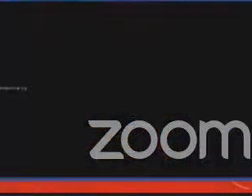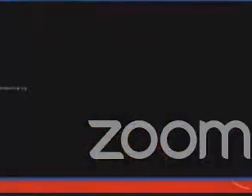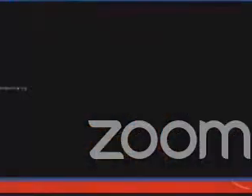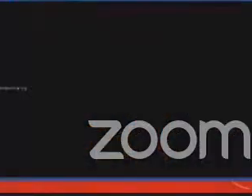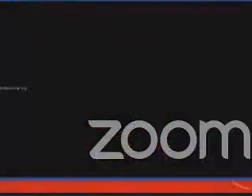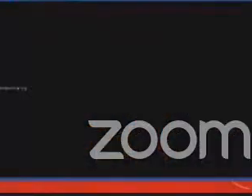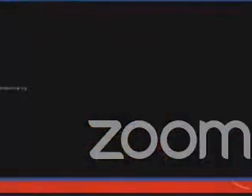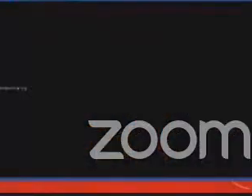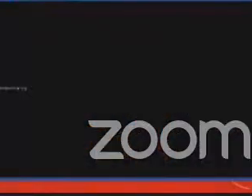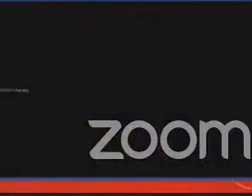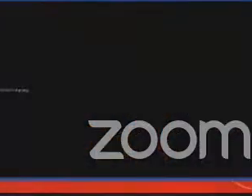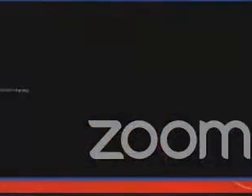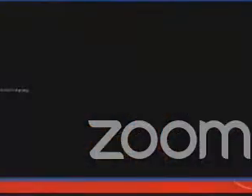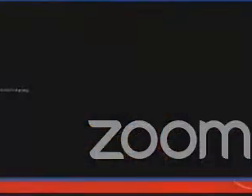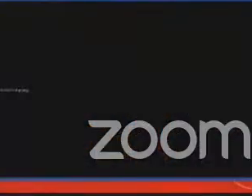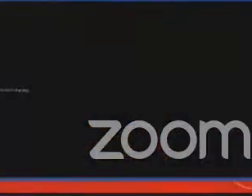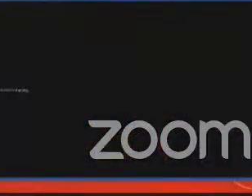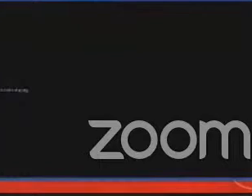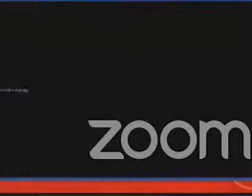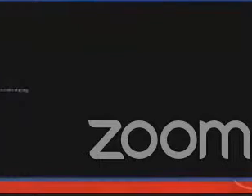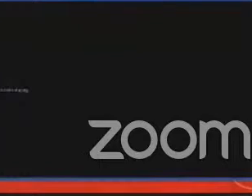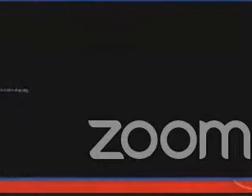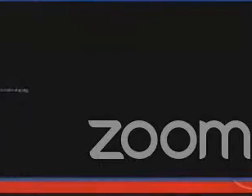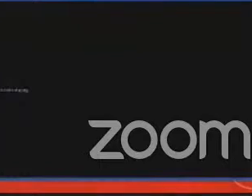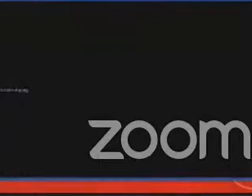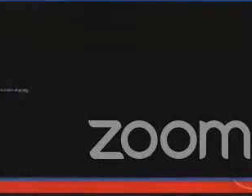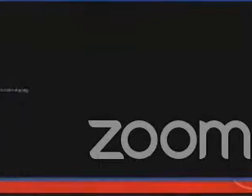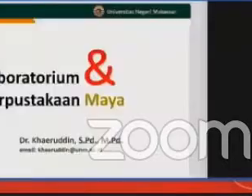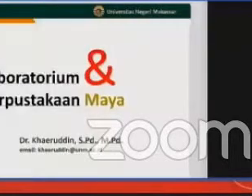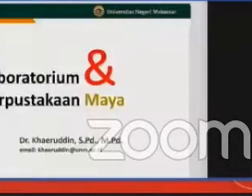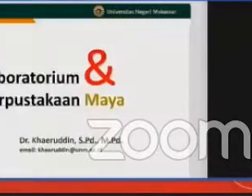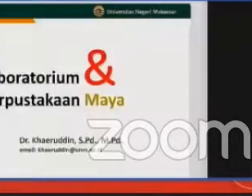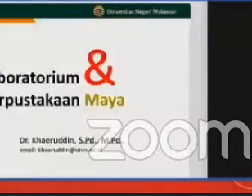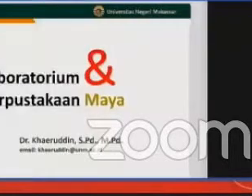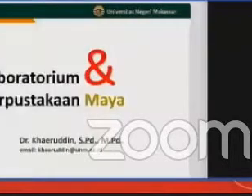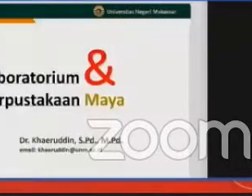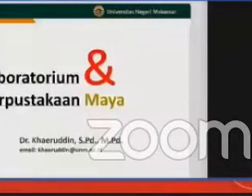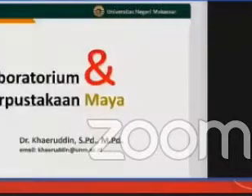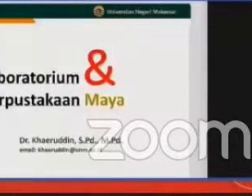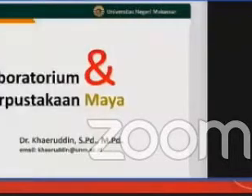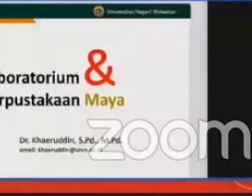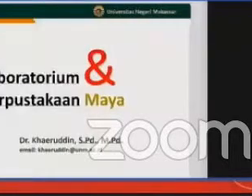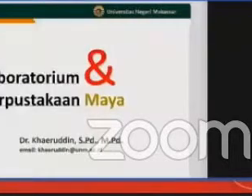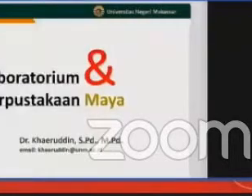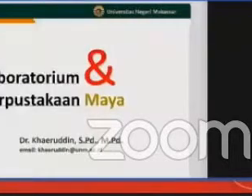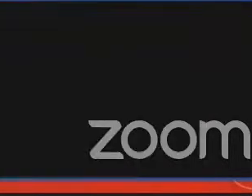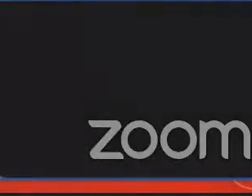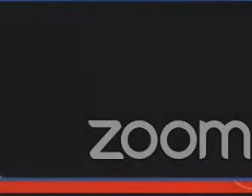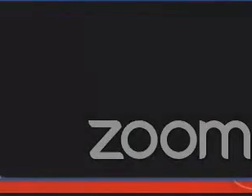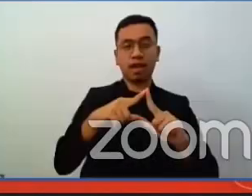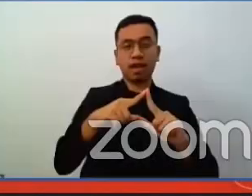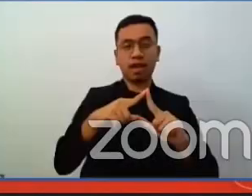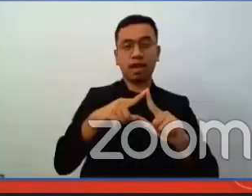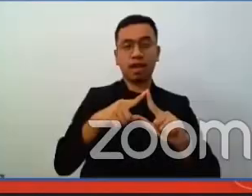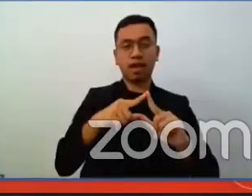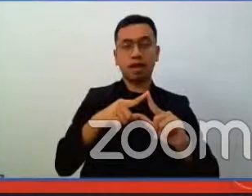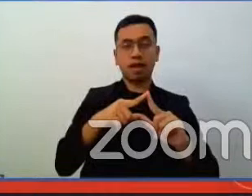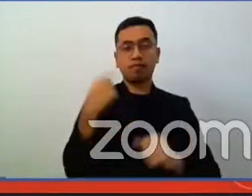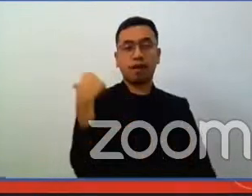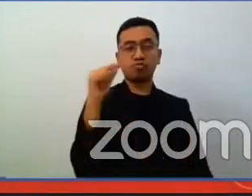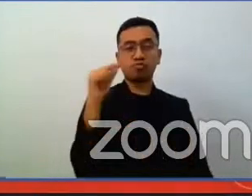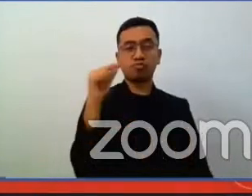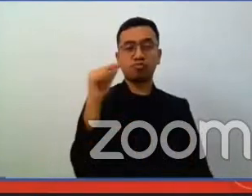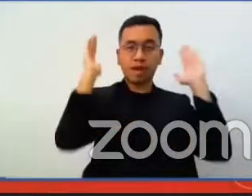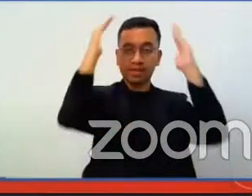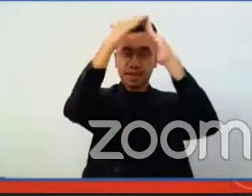Ketua Program Studi Pendidikan Fisika Universitas Negeri Makassar. Kepada Bapak Khairuddin,